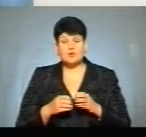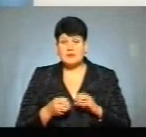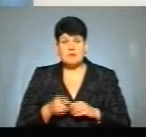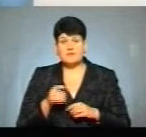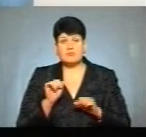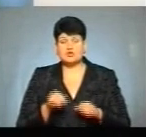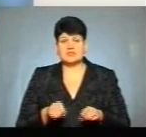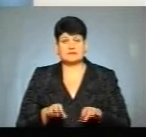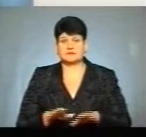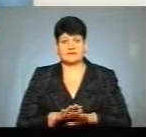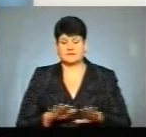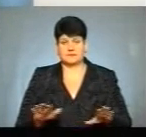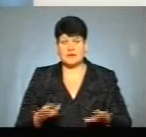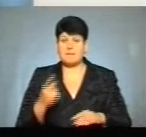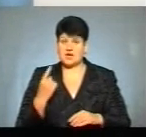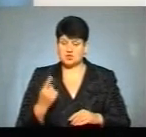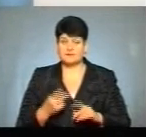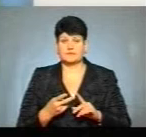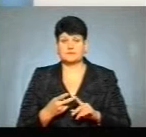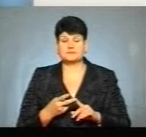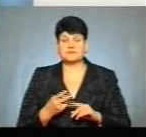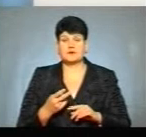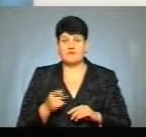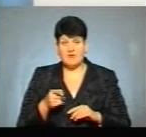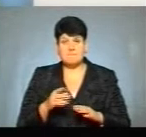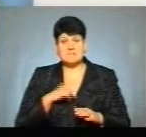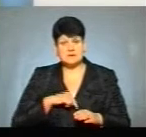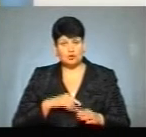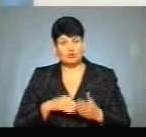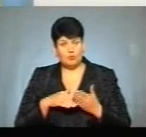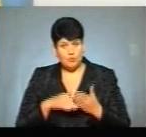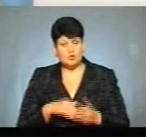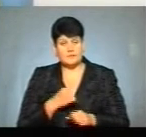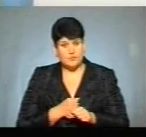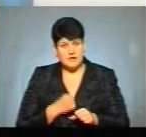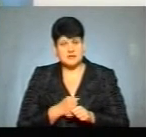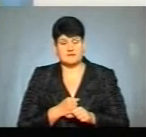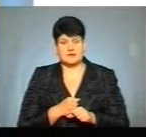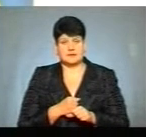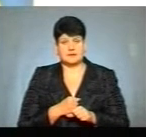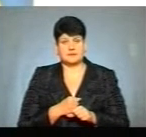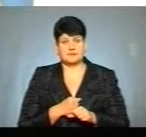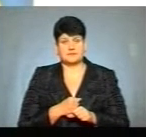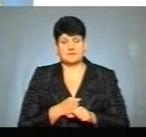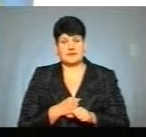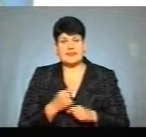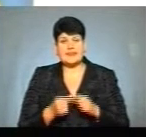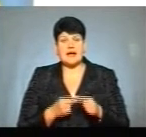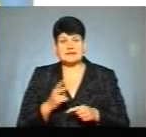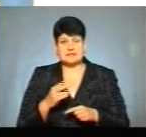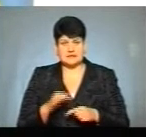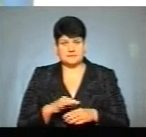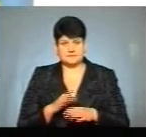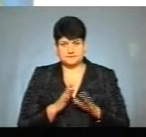не впоратися. Це перше. Тобто вам психолог допоможе пропрацювати, пережити наслідки цього